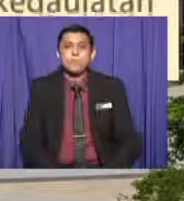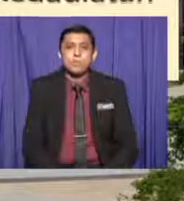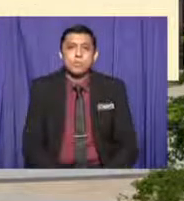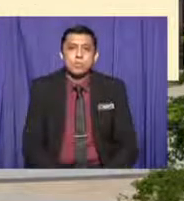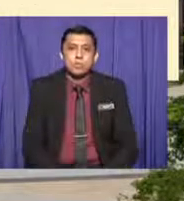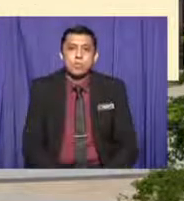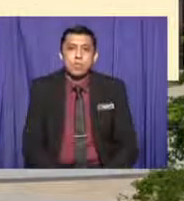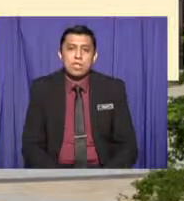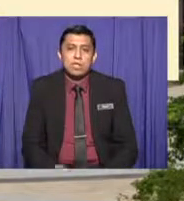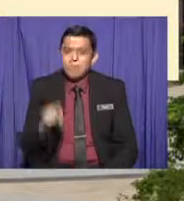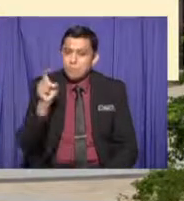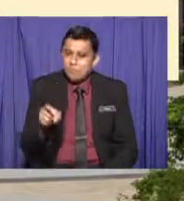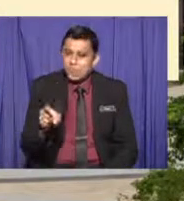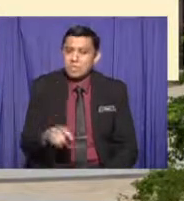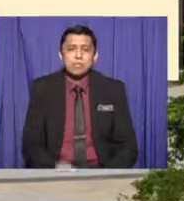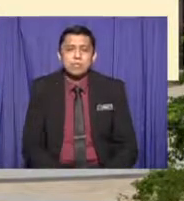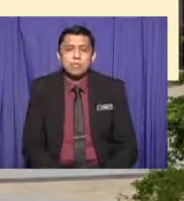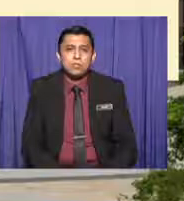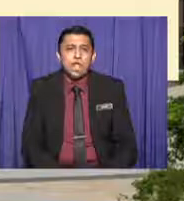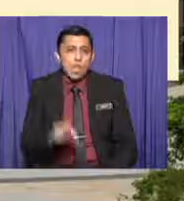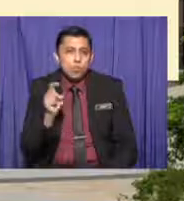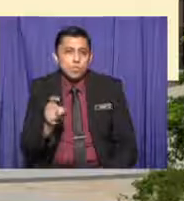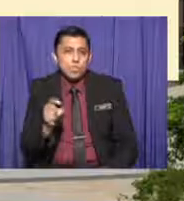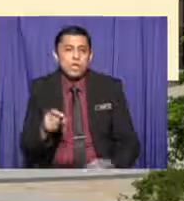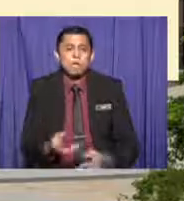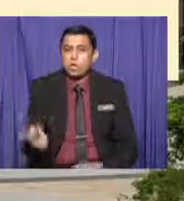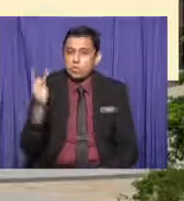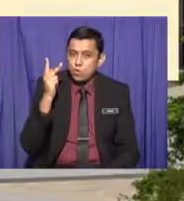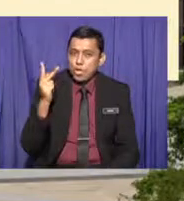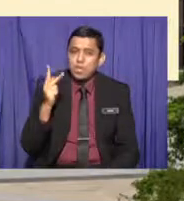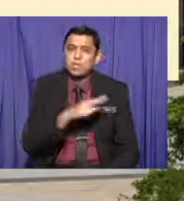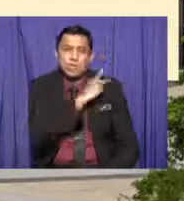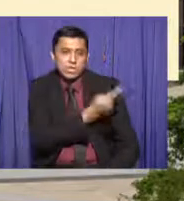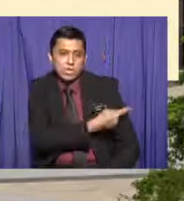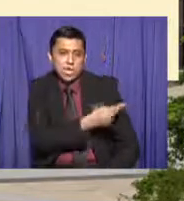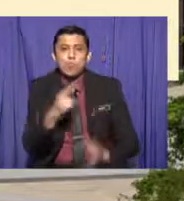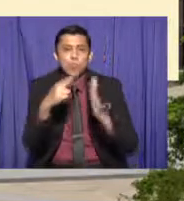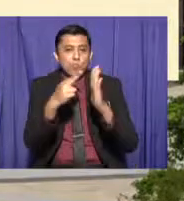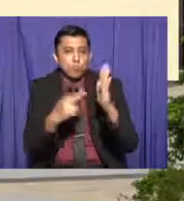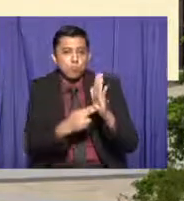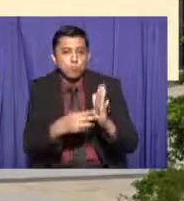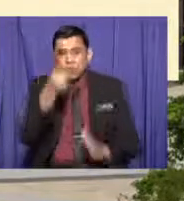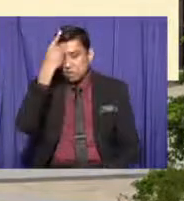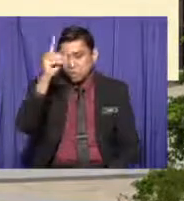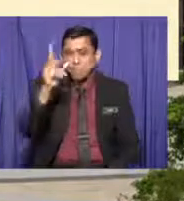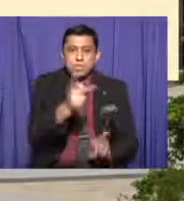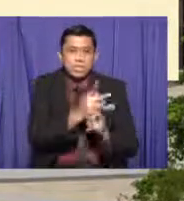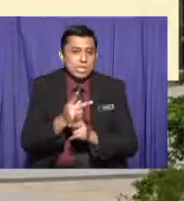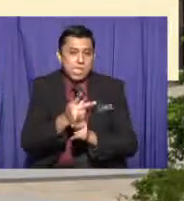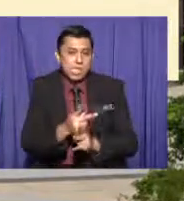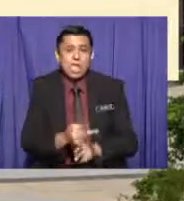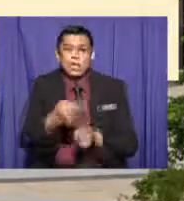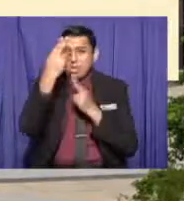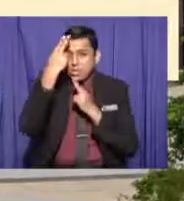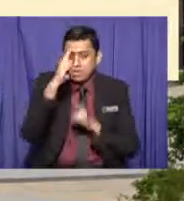Dan sewajarnya kerajaan harus menguatkuasakan undang-undang demi menjaga